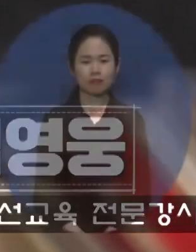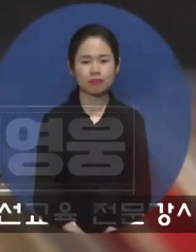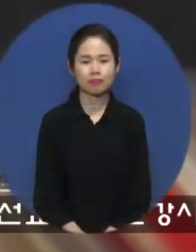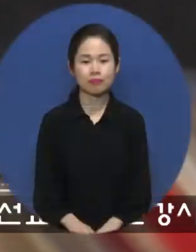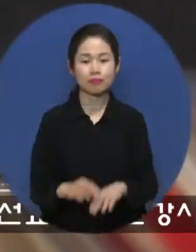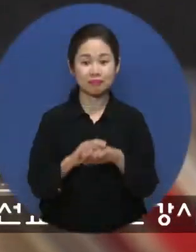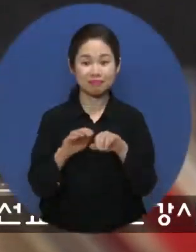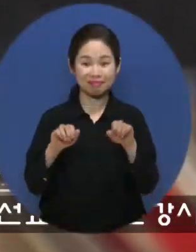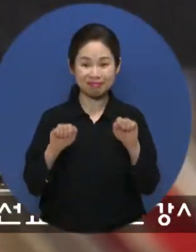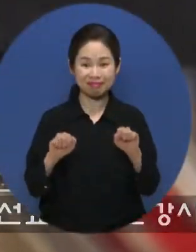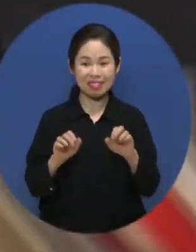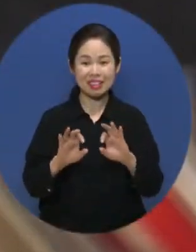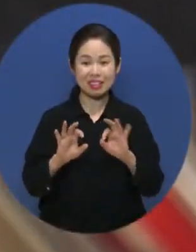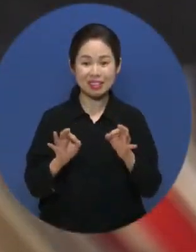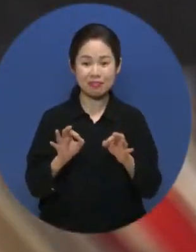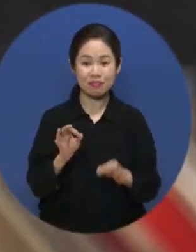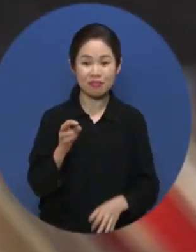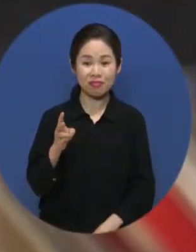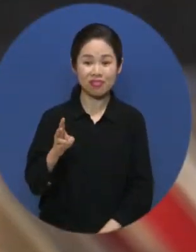안녕하세요. 김영웅입니다. 반갑습니다.